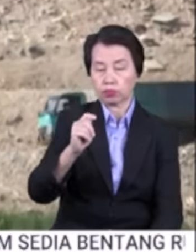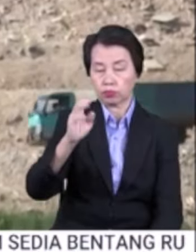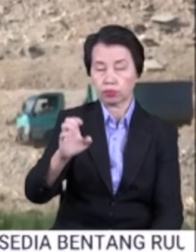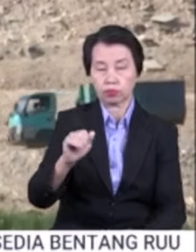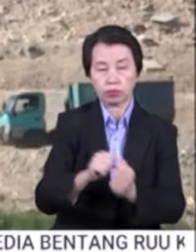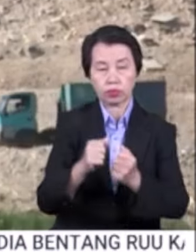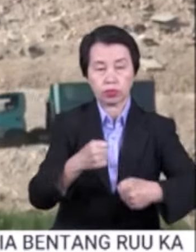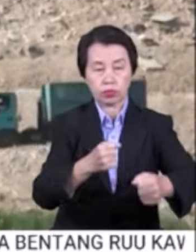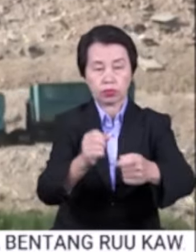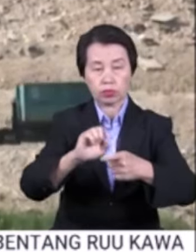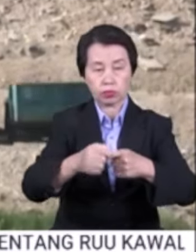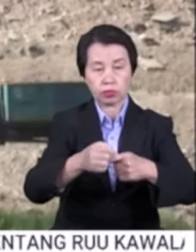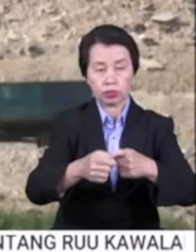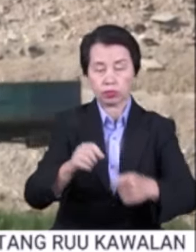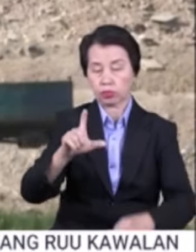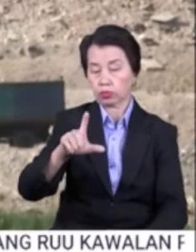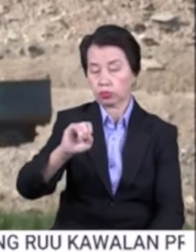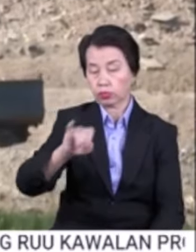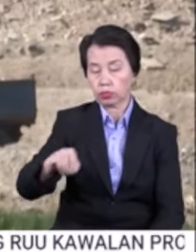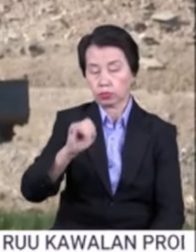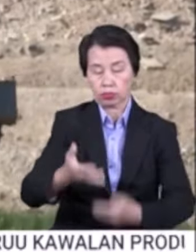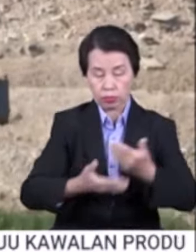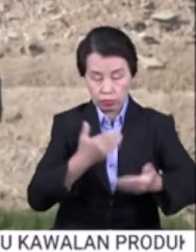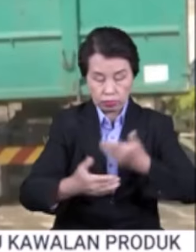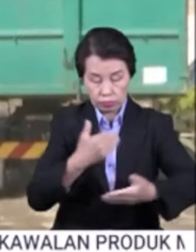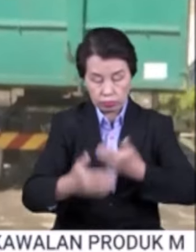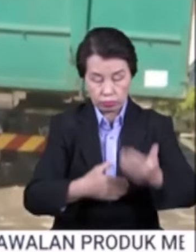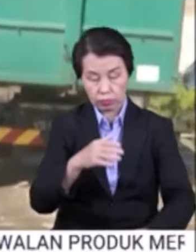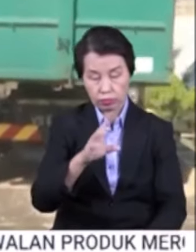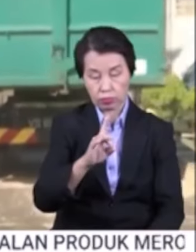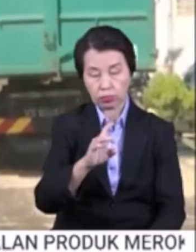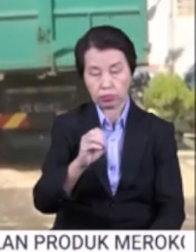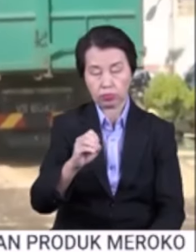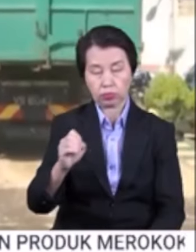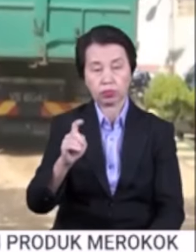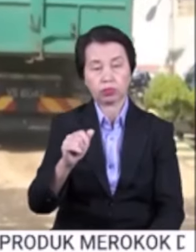Udang Melaka. Loji rawatan itu dijangka memproses sehingga 800 tan metrik